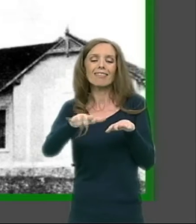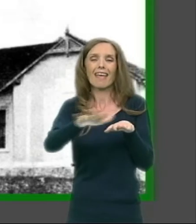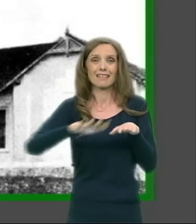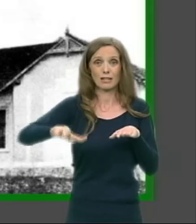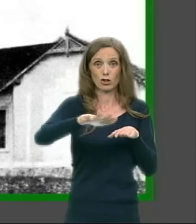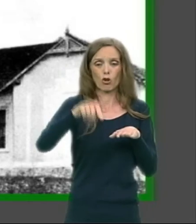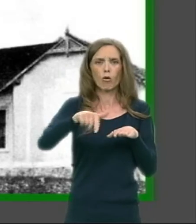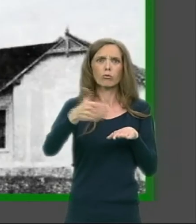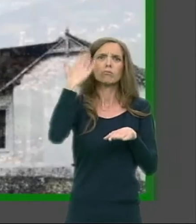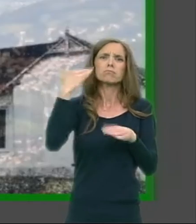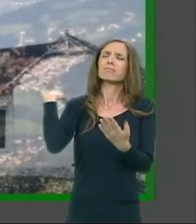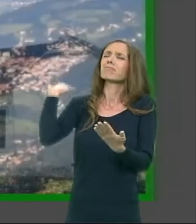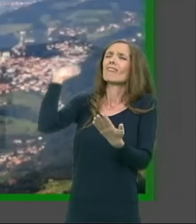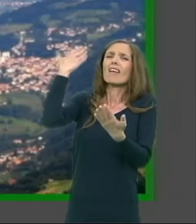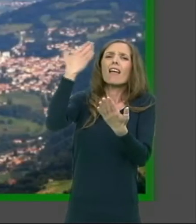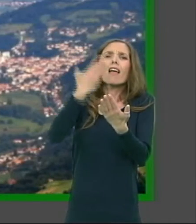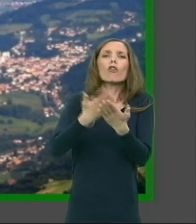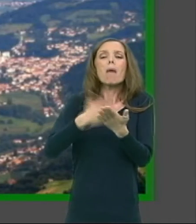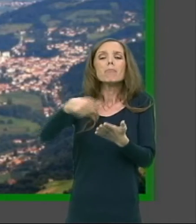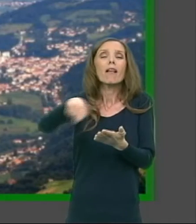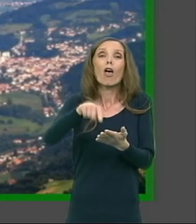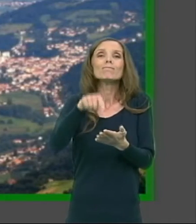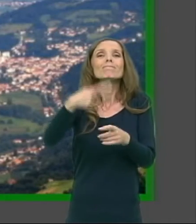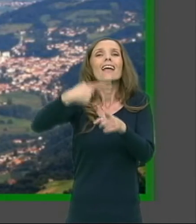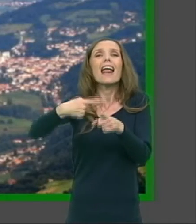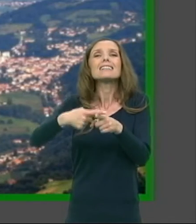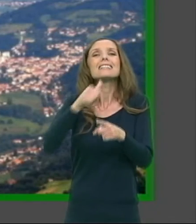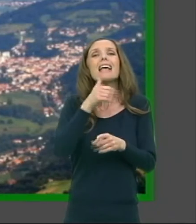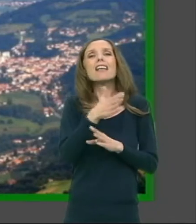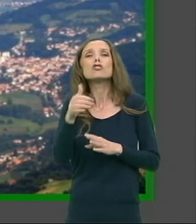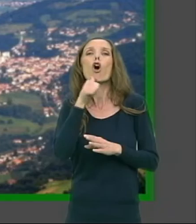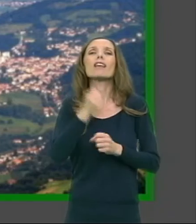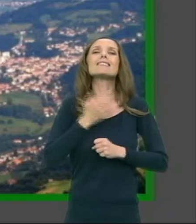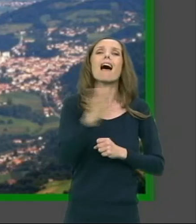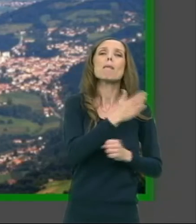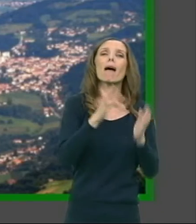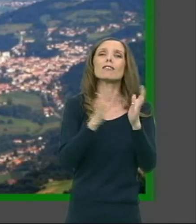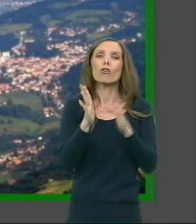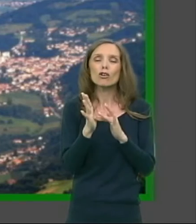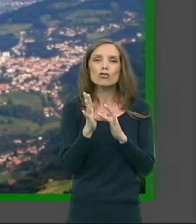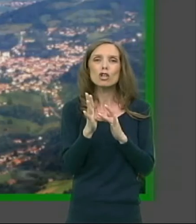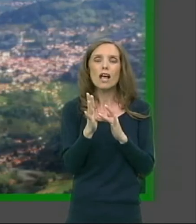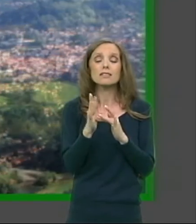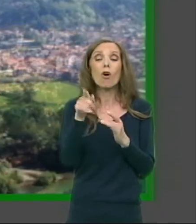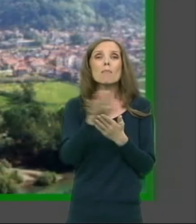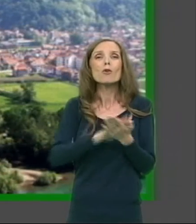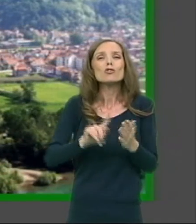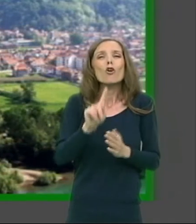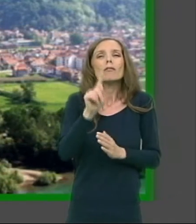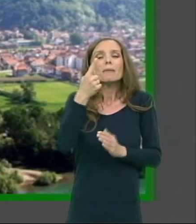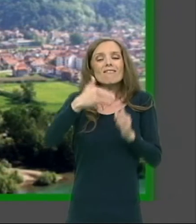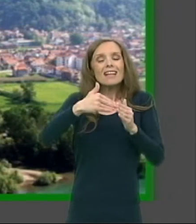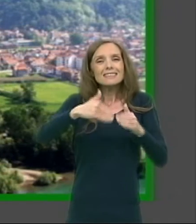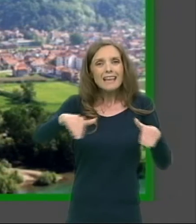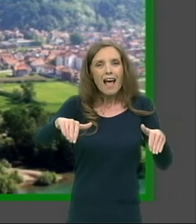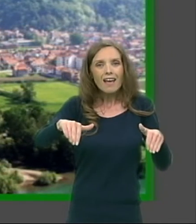je vekovima praktično bilo razmeđe istočnog i zapadnog hrišćanstva. Od prve carine